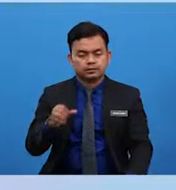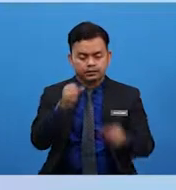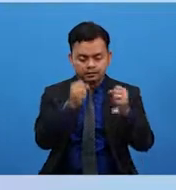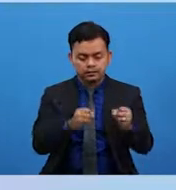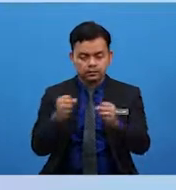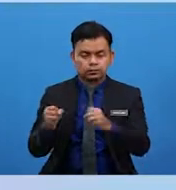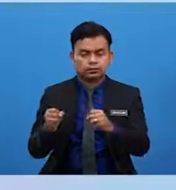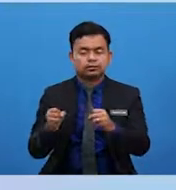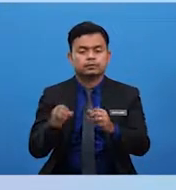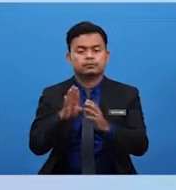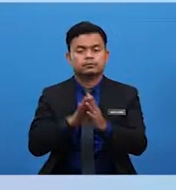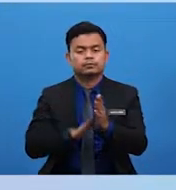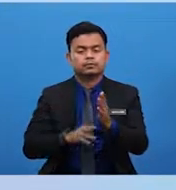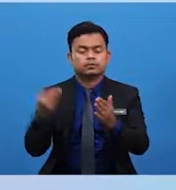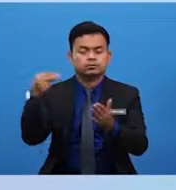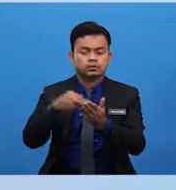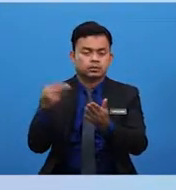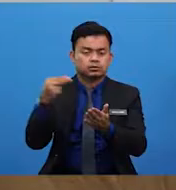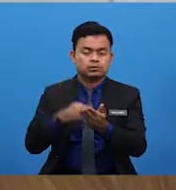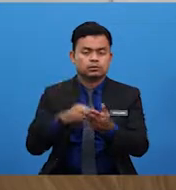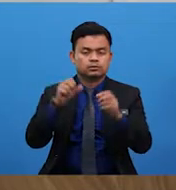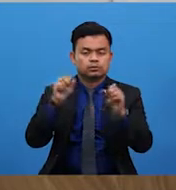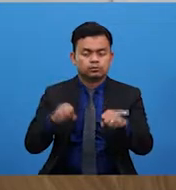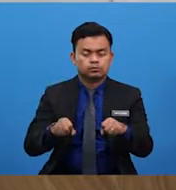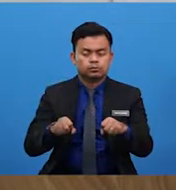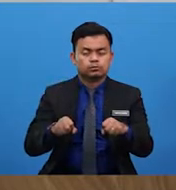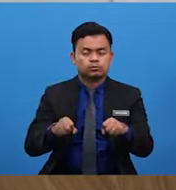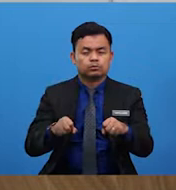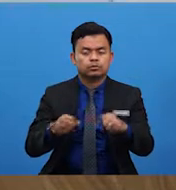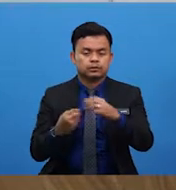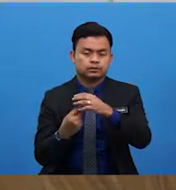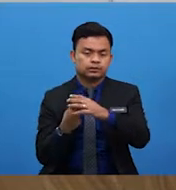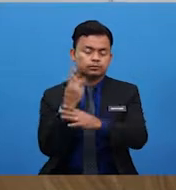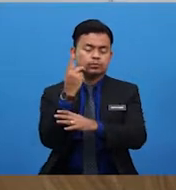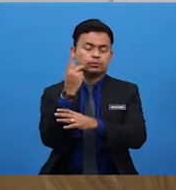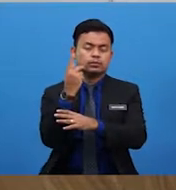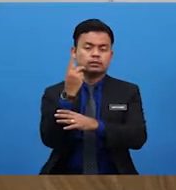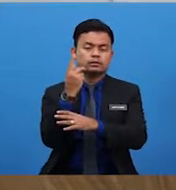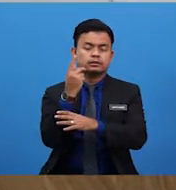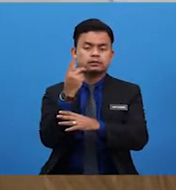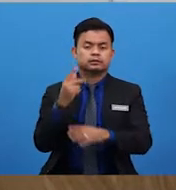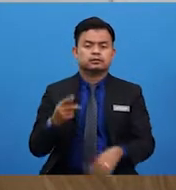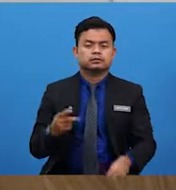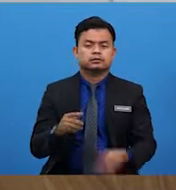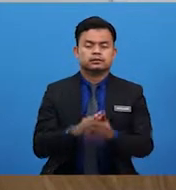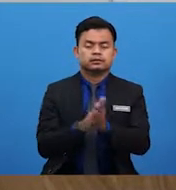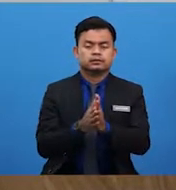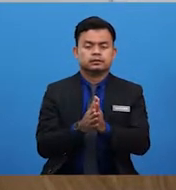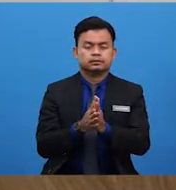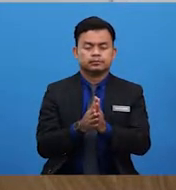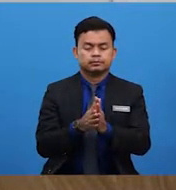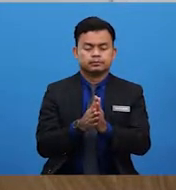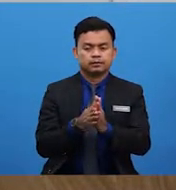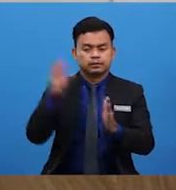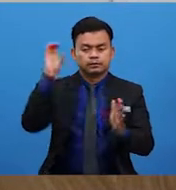boleh menimbulkan kesan ilusi pergerakan berdasarkan ikutlah pergerakan tuhan berdasarkan carudi menyusun